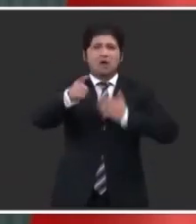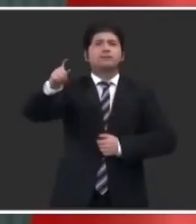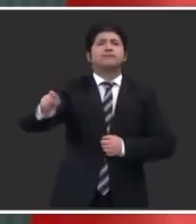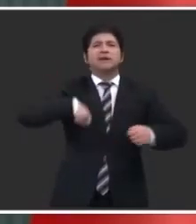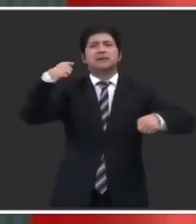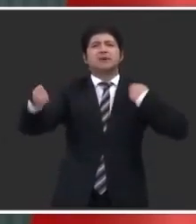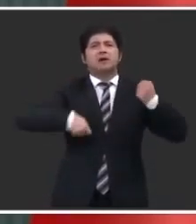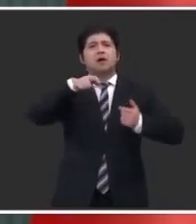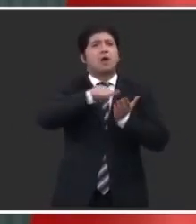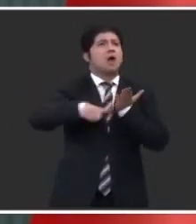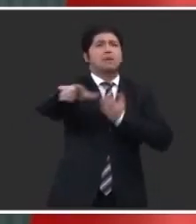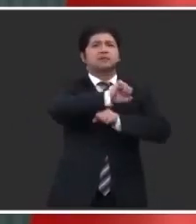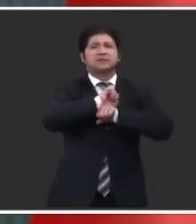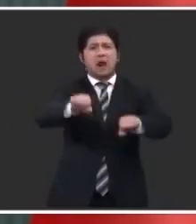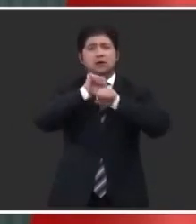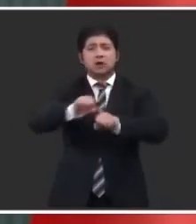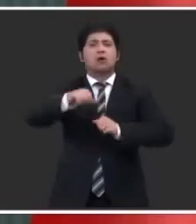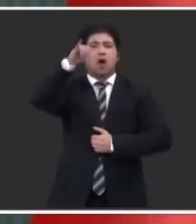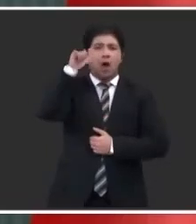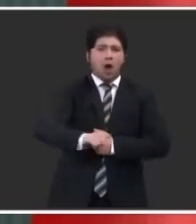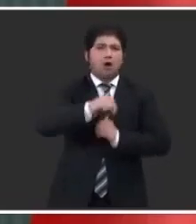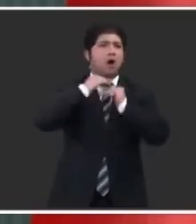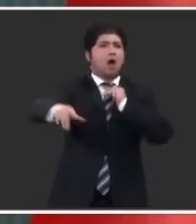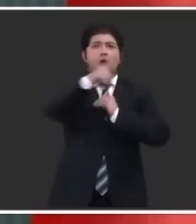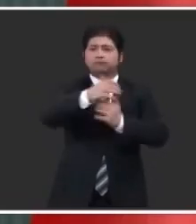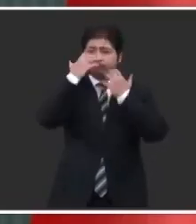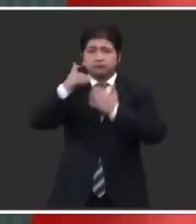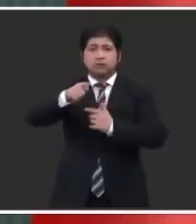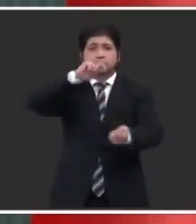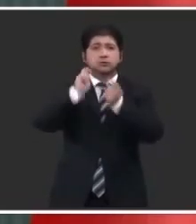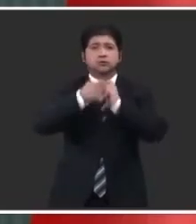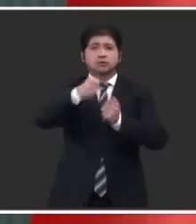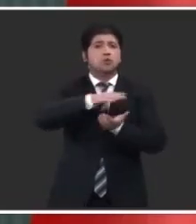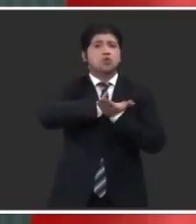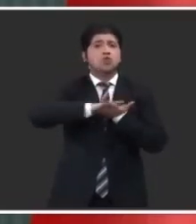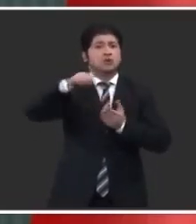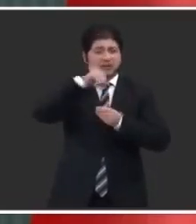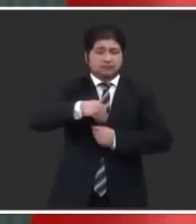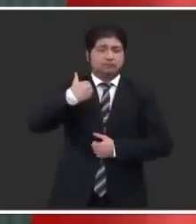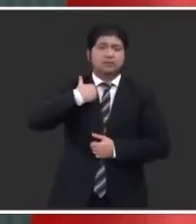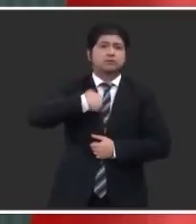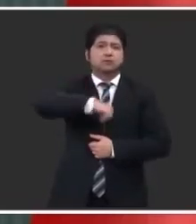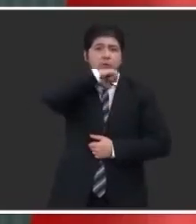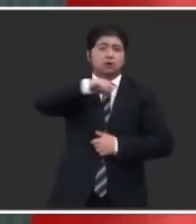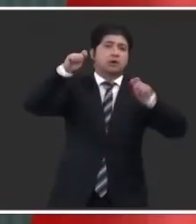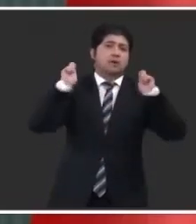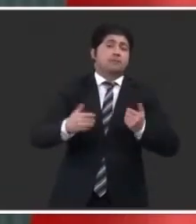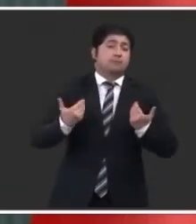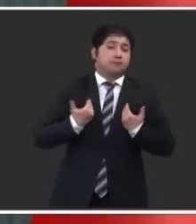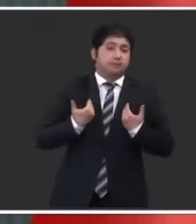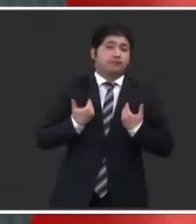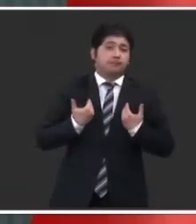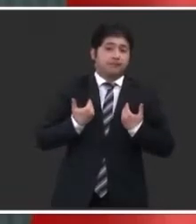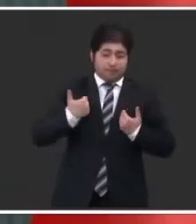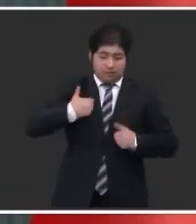Hakk'ın ve halkın aracı haline getirecek reformların altında da bizim imzamız bulunuyor